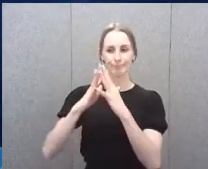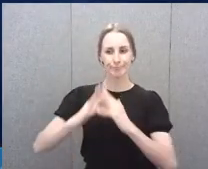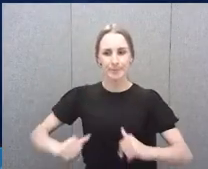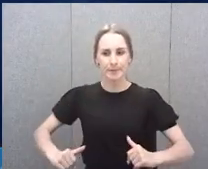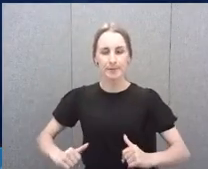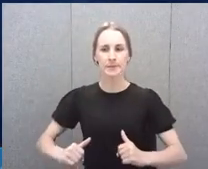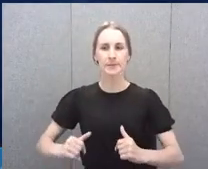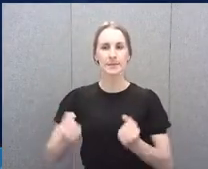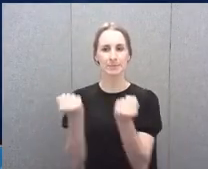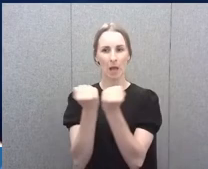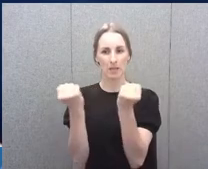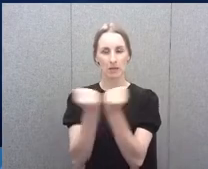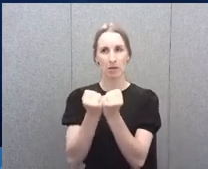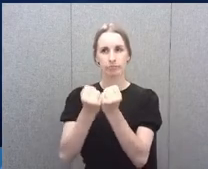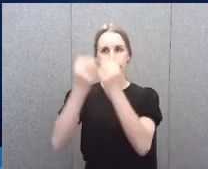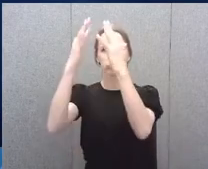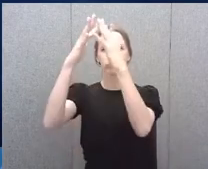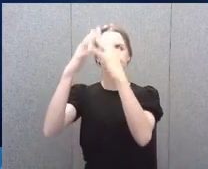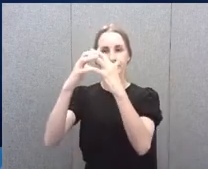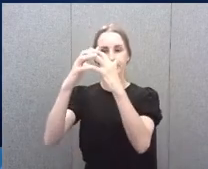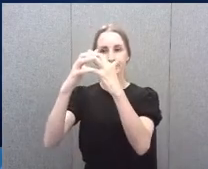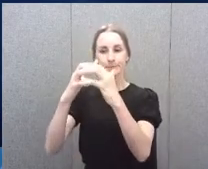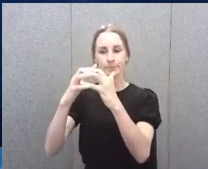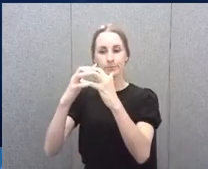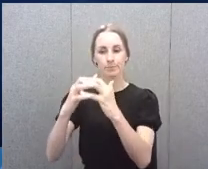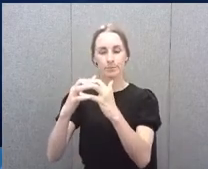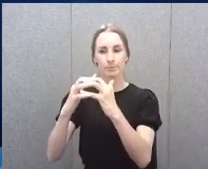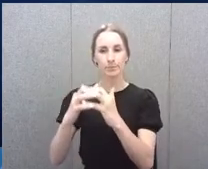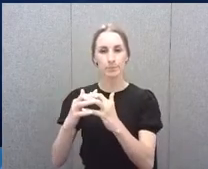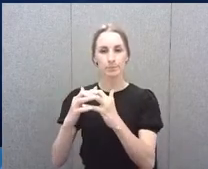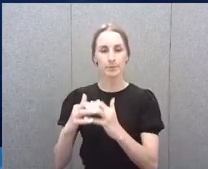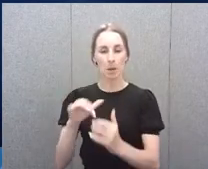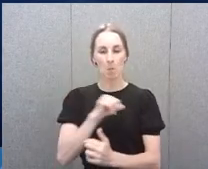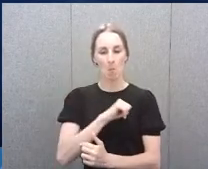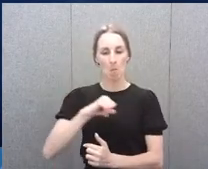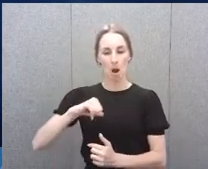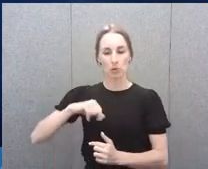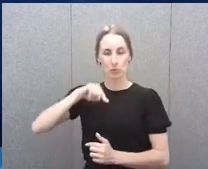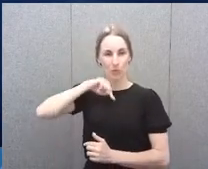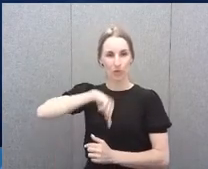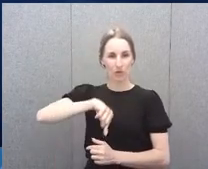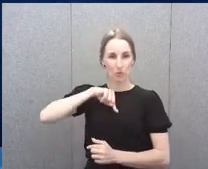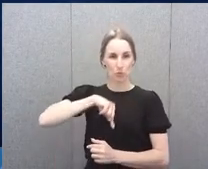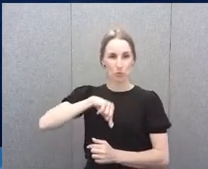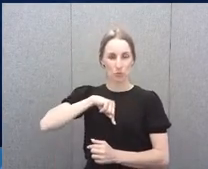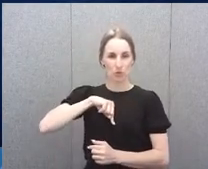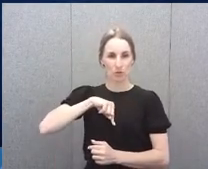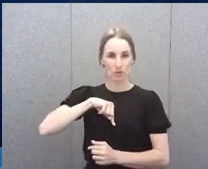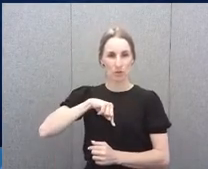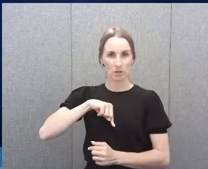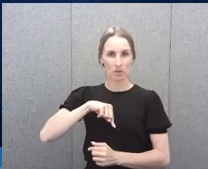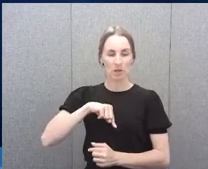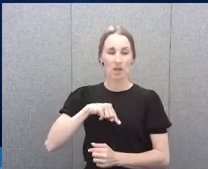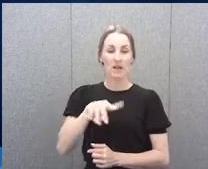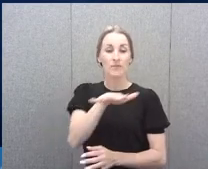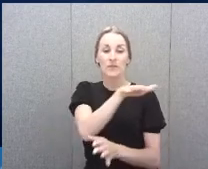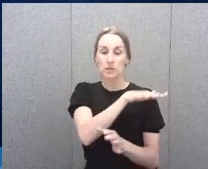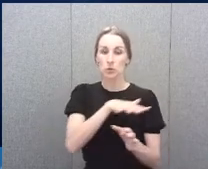стены все еще у нас вот эта Берлинская стена